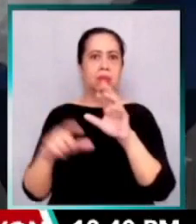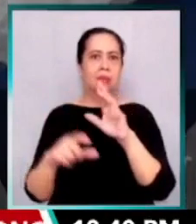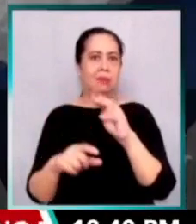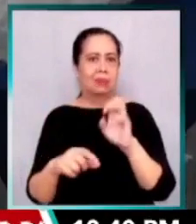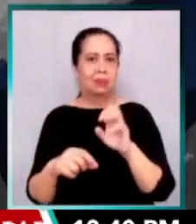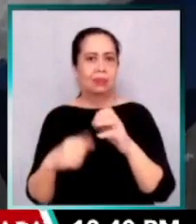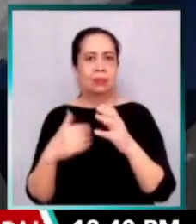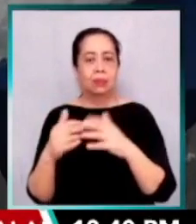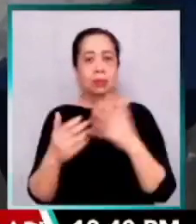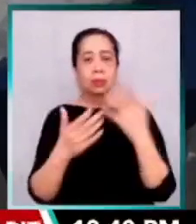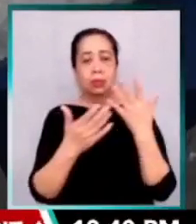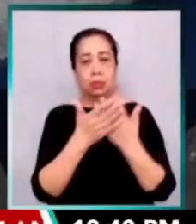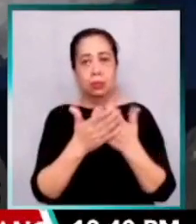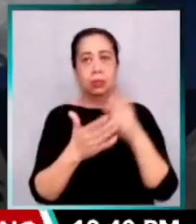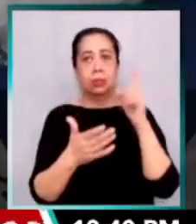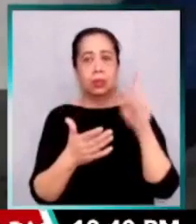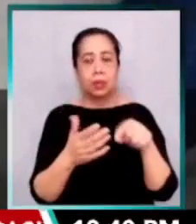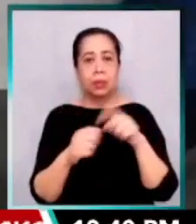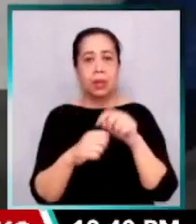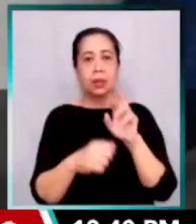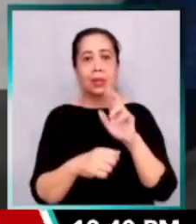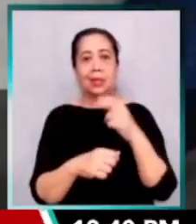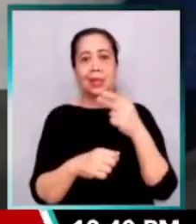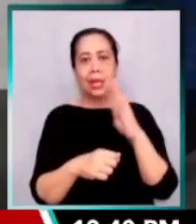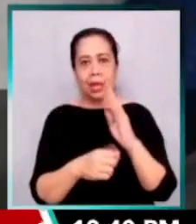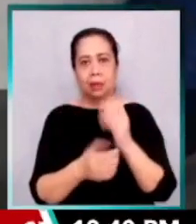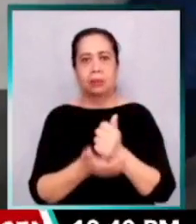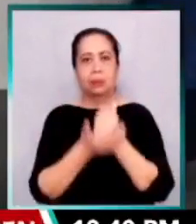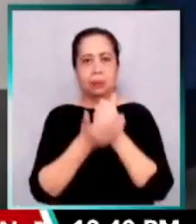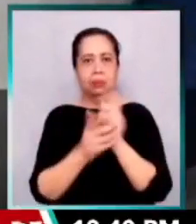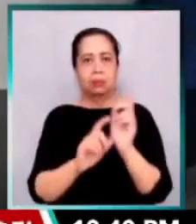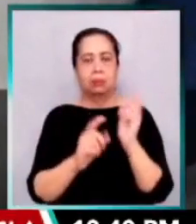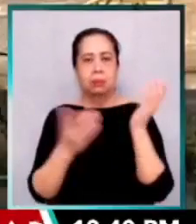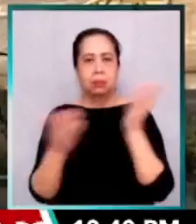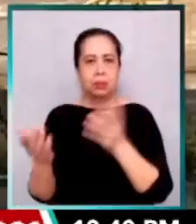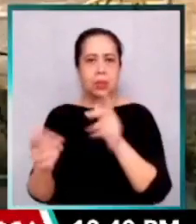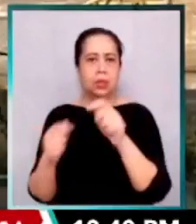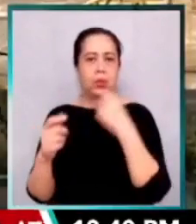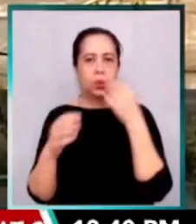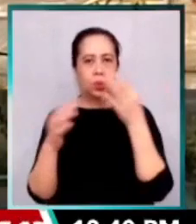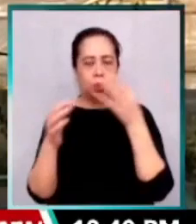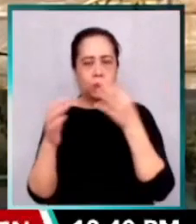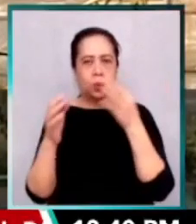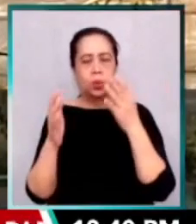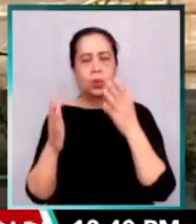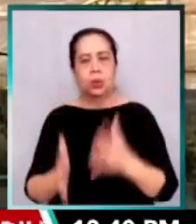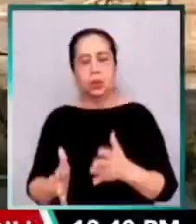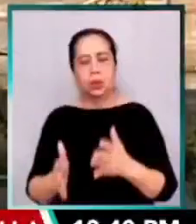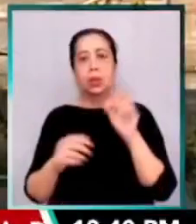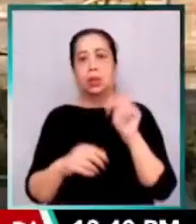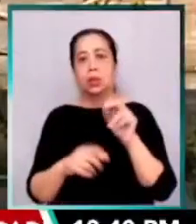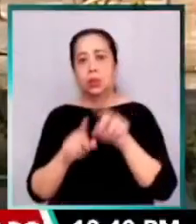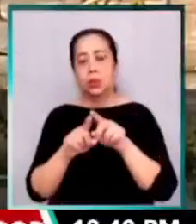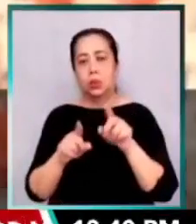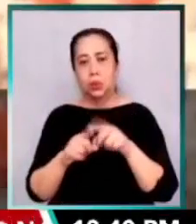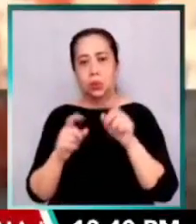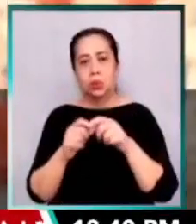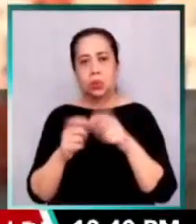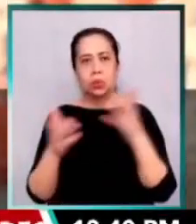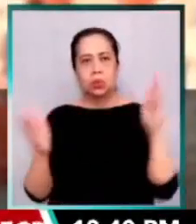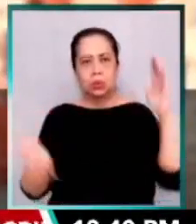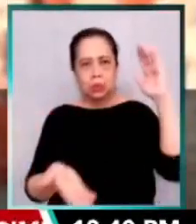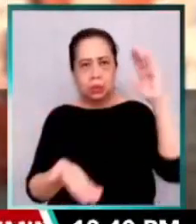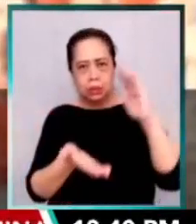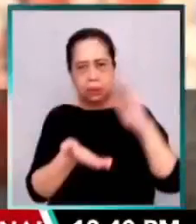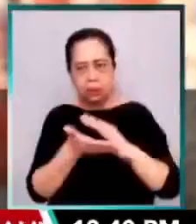kulungan, dapat sa rehabilitation center dalhin ang mga nalululong dito. Kailangan na rin daw i-decongest o paluwagin